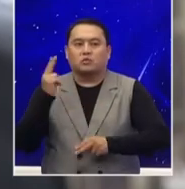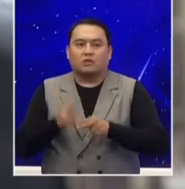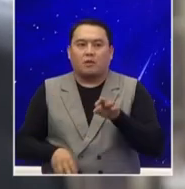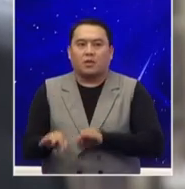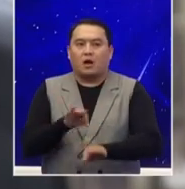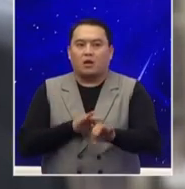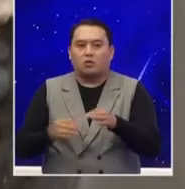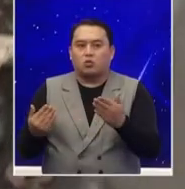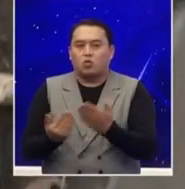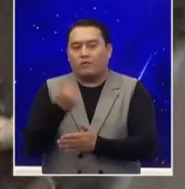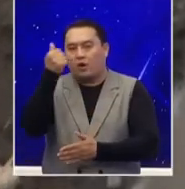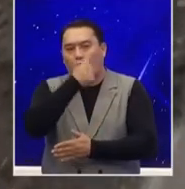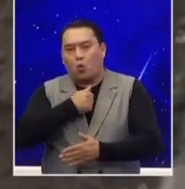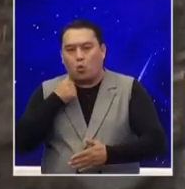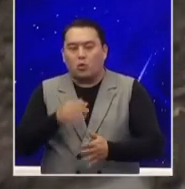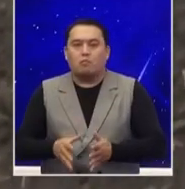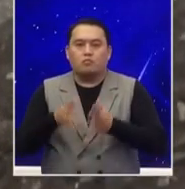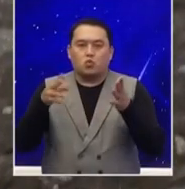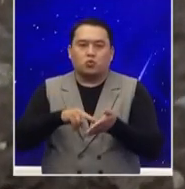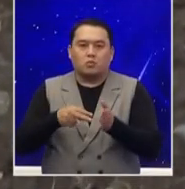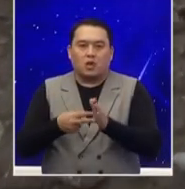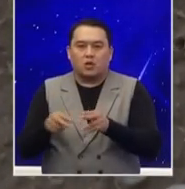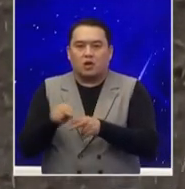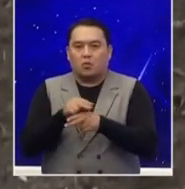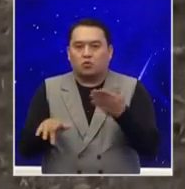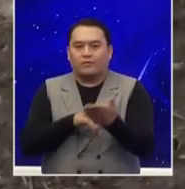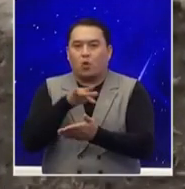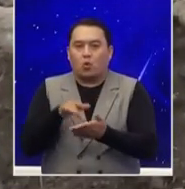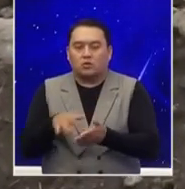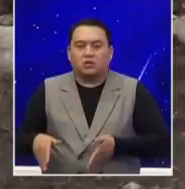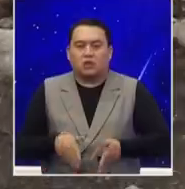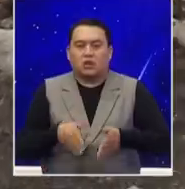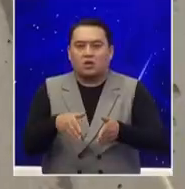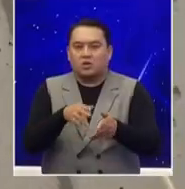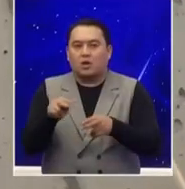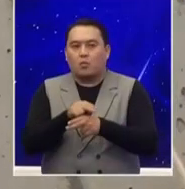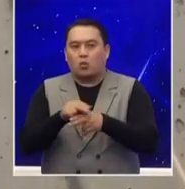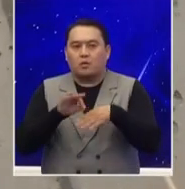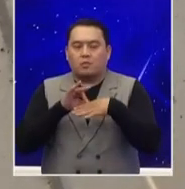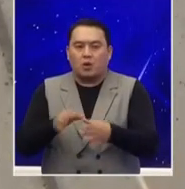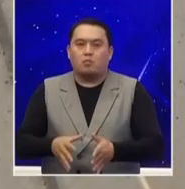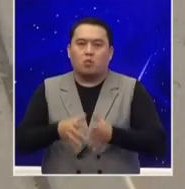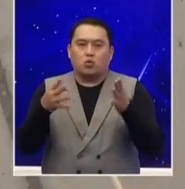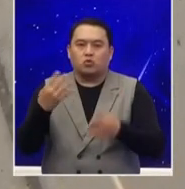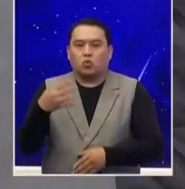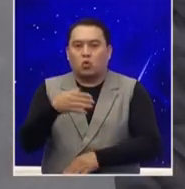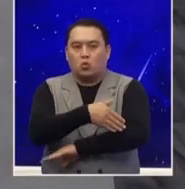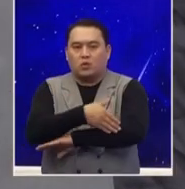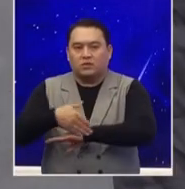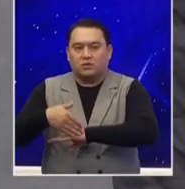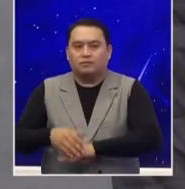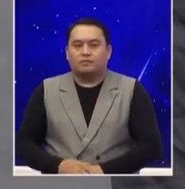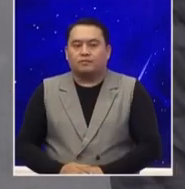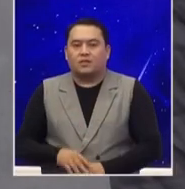проектов на новый год у местных властей куда большие планы по ремонту городских дорог капитальный и текущий ремонт пройдут более 40 улиц на